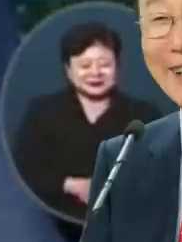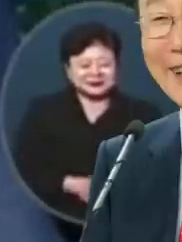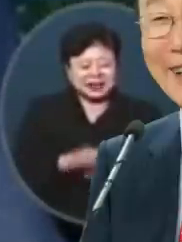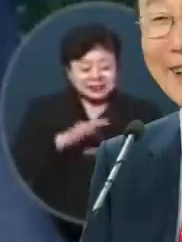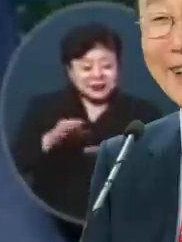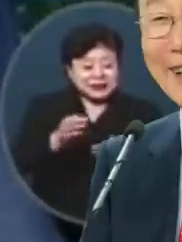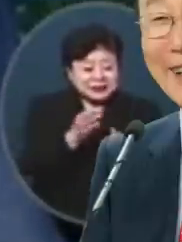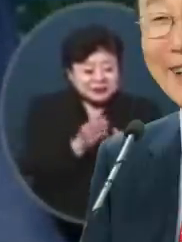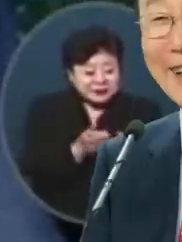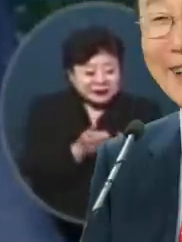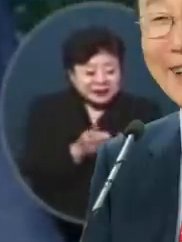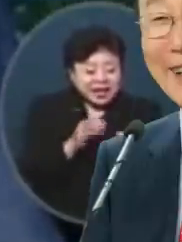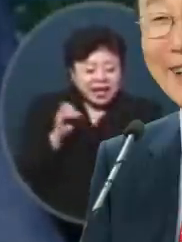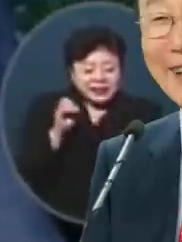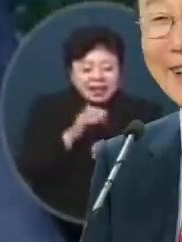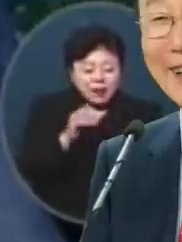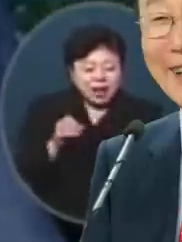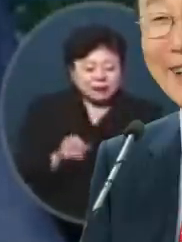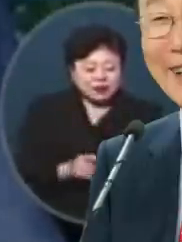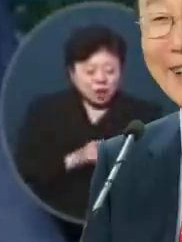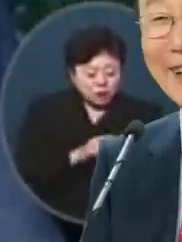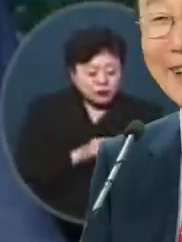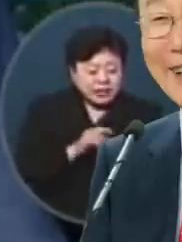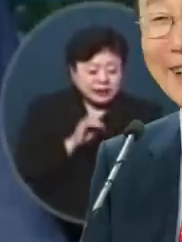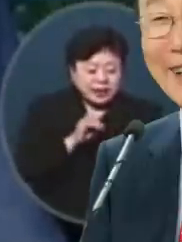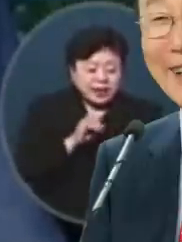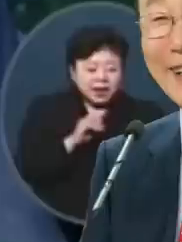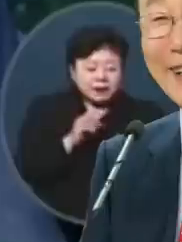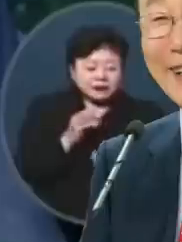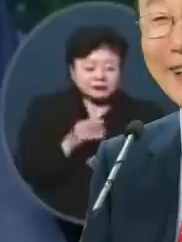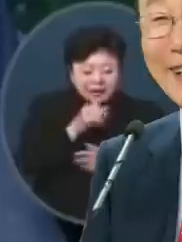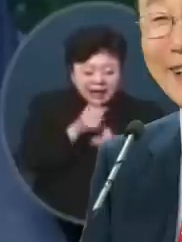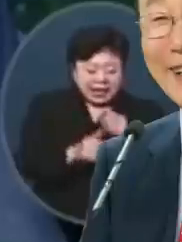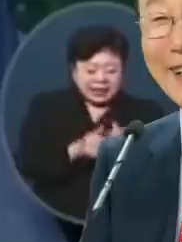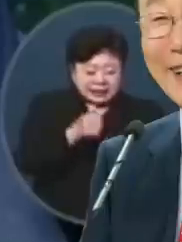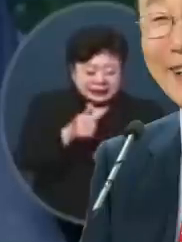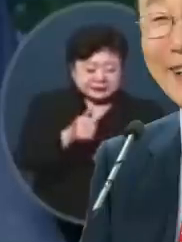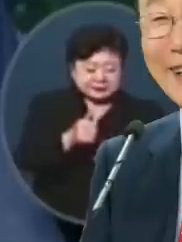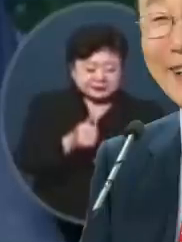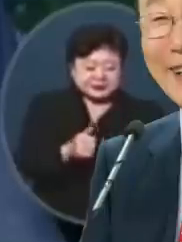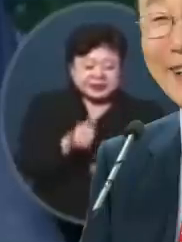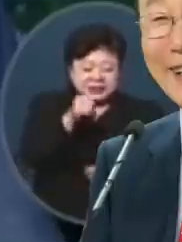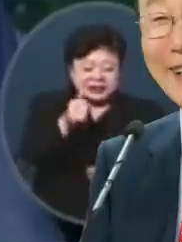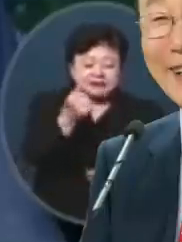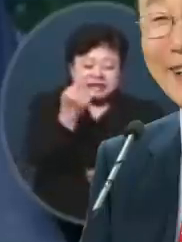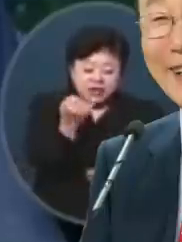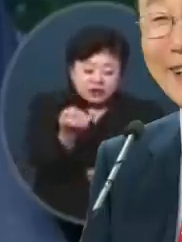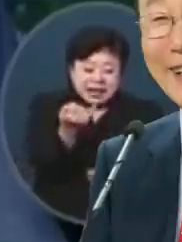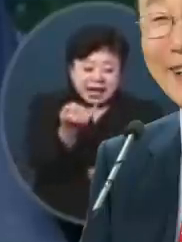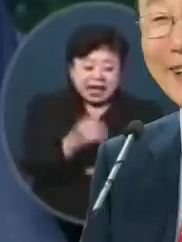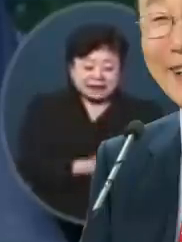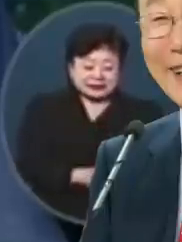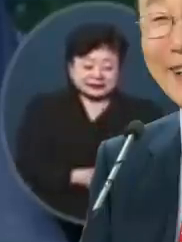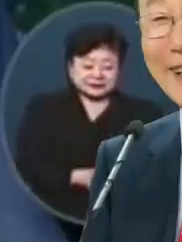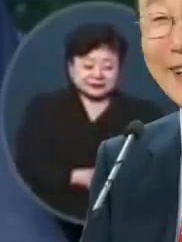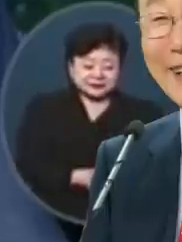사용해서 대화를 하는 것입니다 하나님 남자 여자